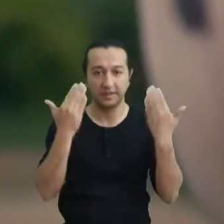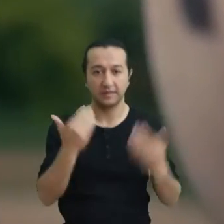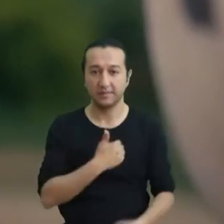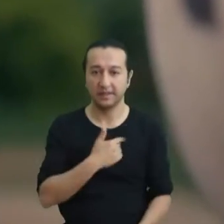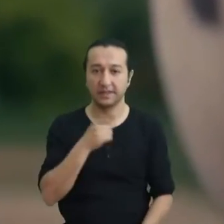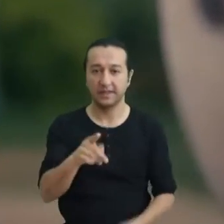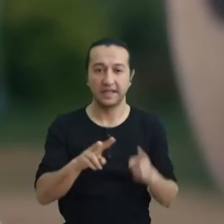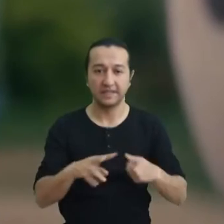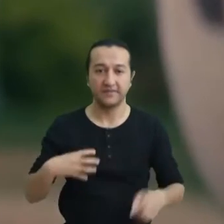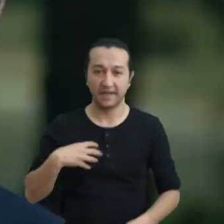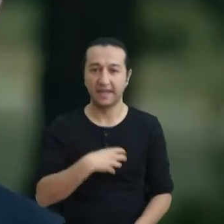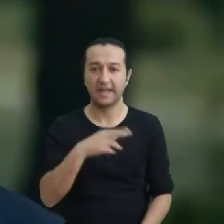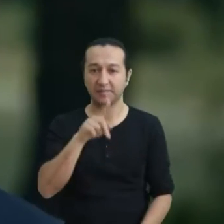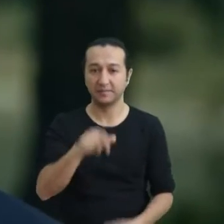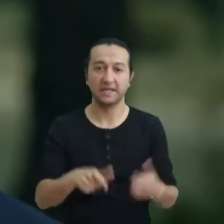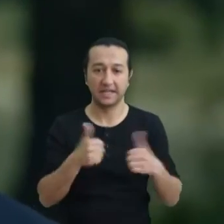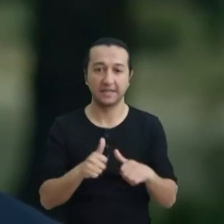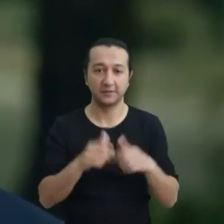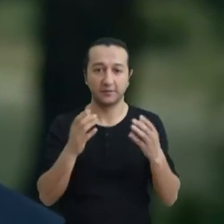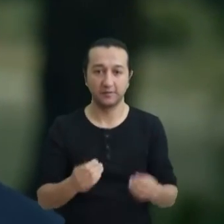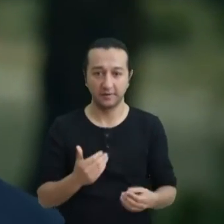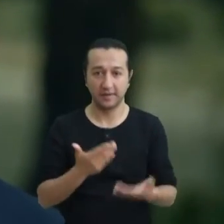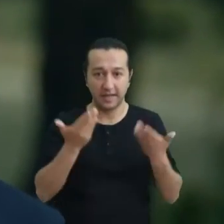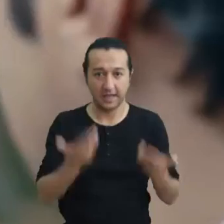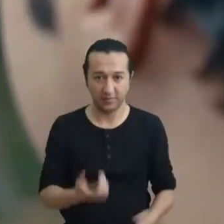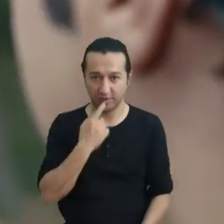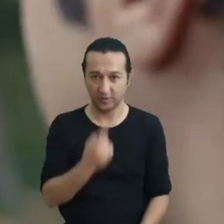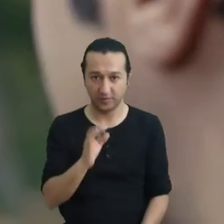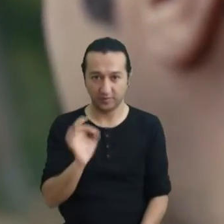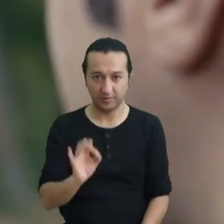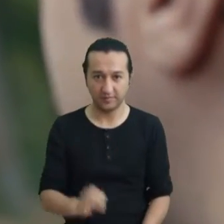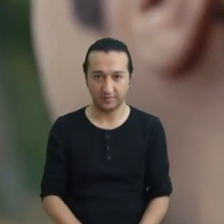İnşallah ben de Nazife anne gibi bir eş olurum. Kabul ediyorsun öyleyse.